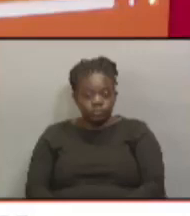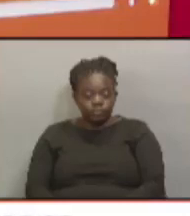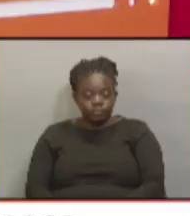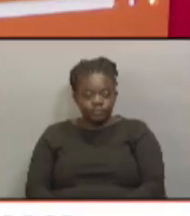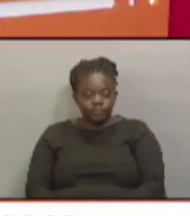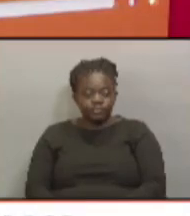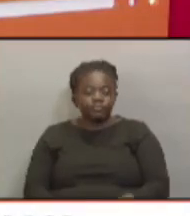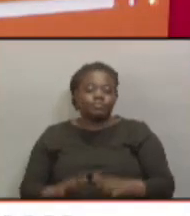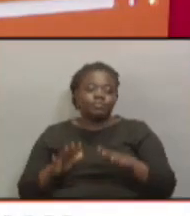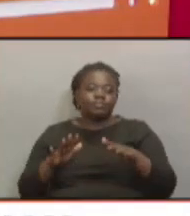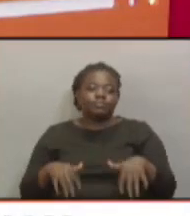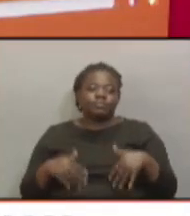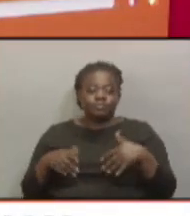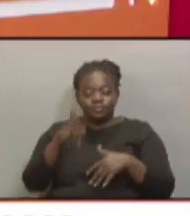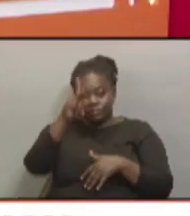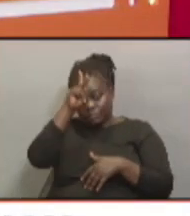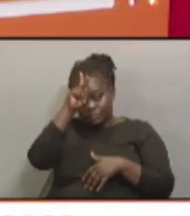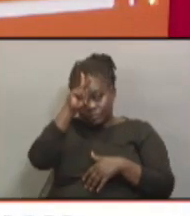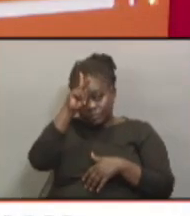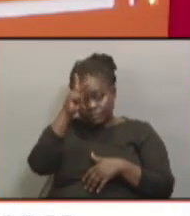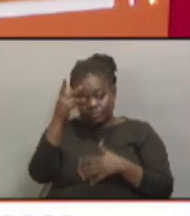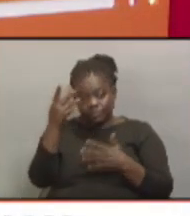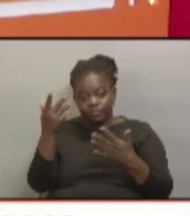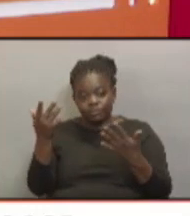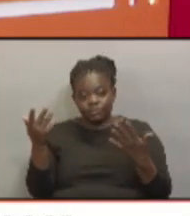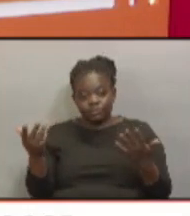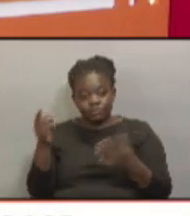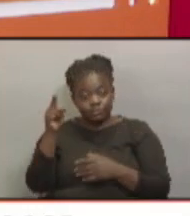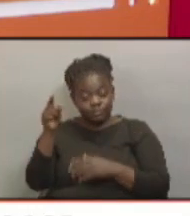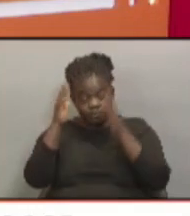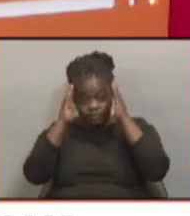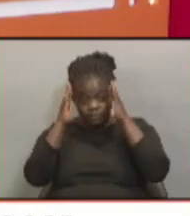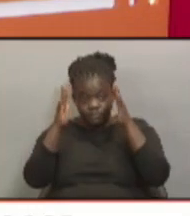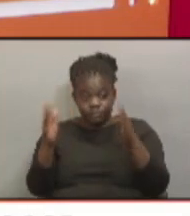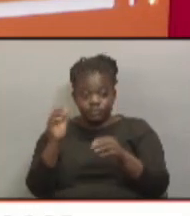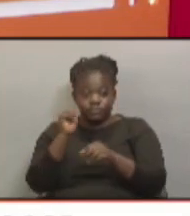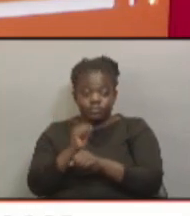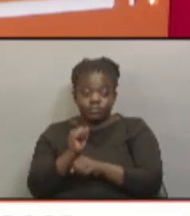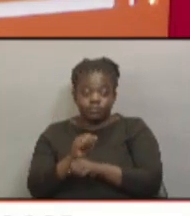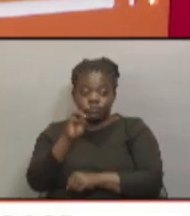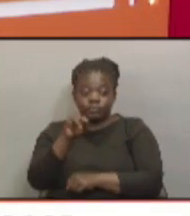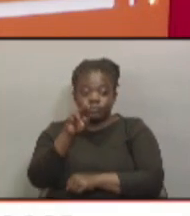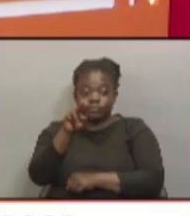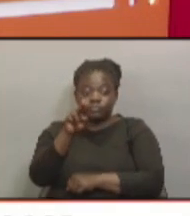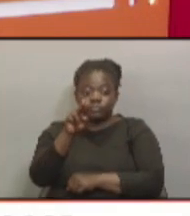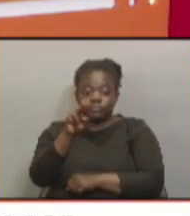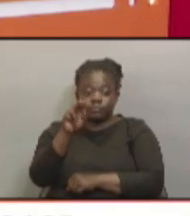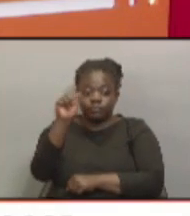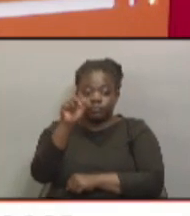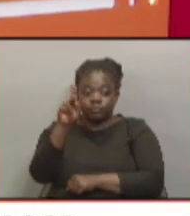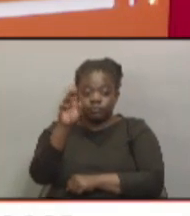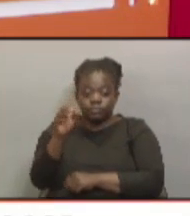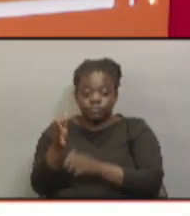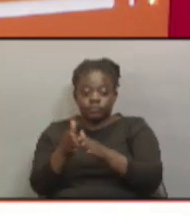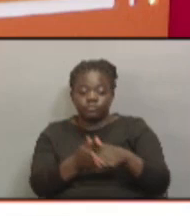Ate libadde ssanyu jerere ku kyalo Kigwa mu Busujju eyo emitiana Mukozi munaffe Kizito Musoke ali ng'ono